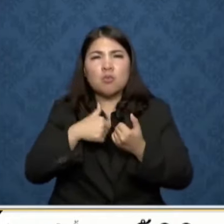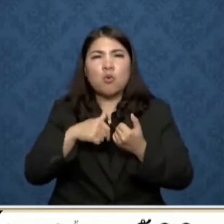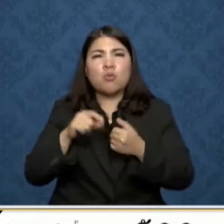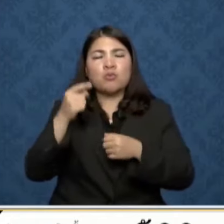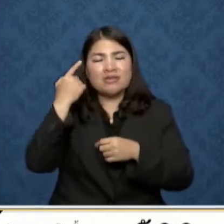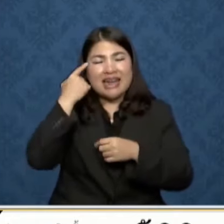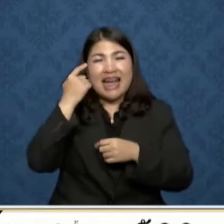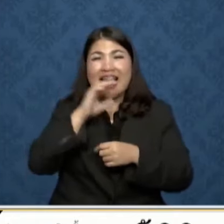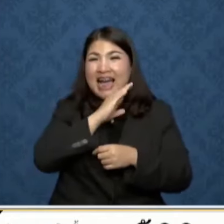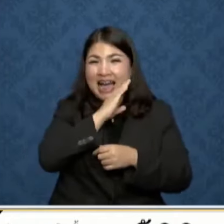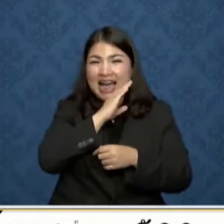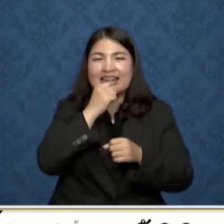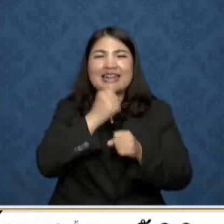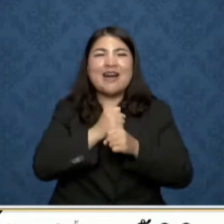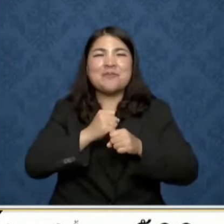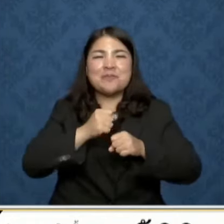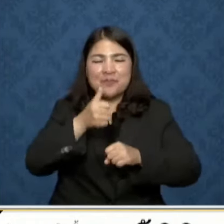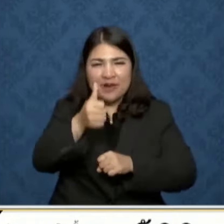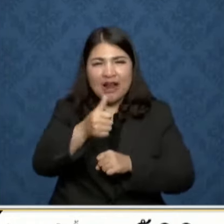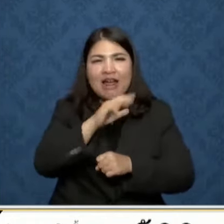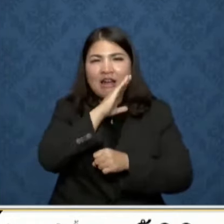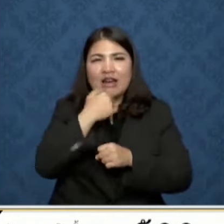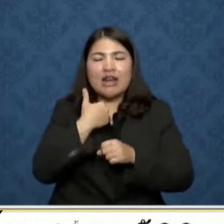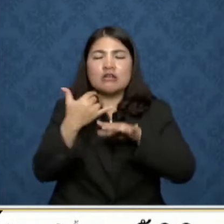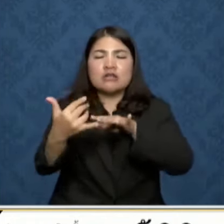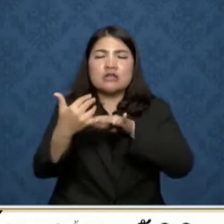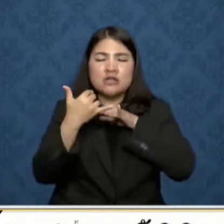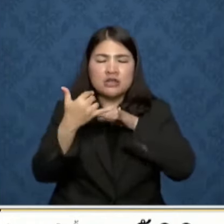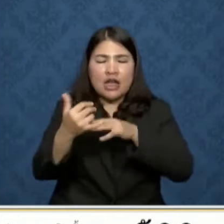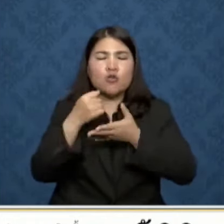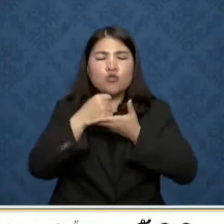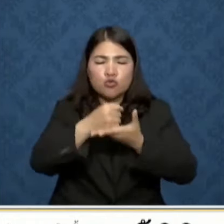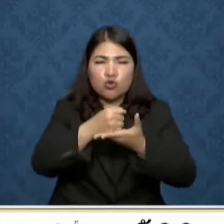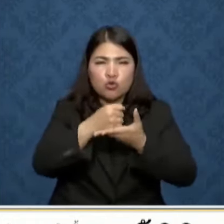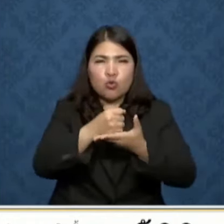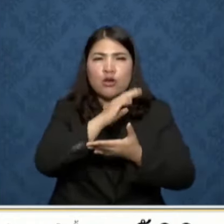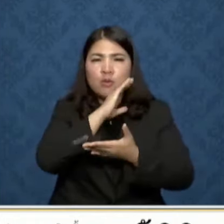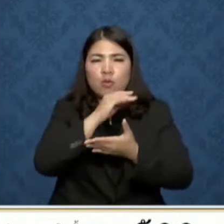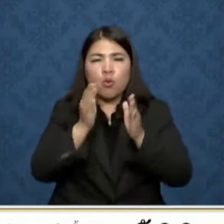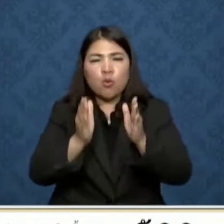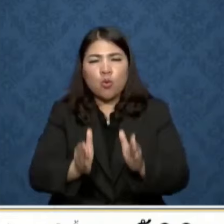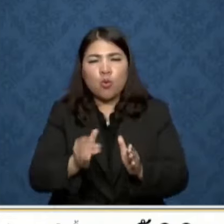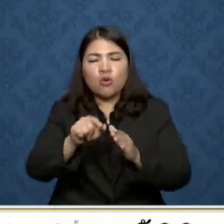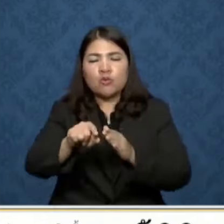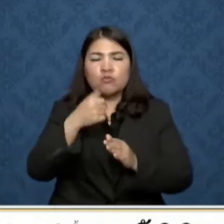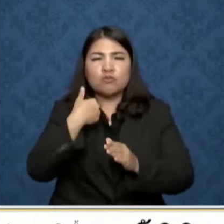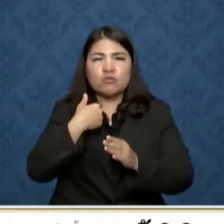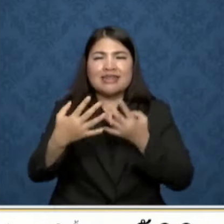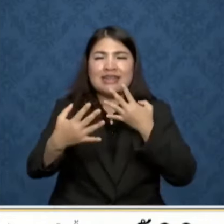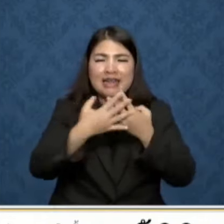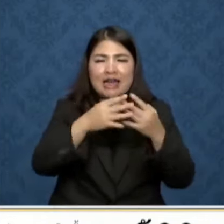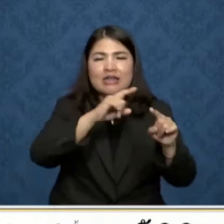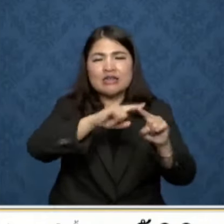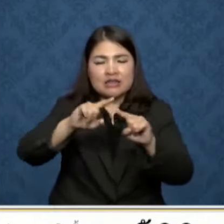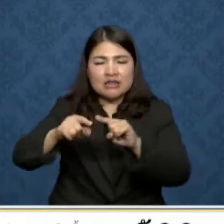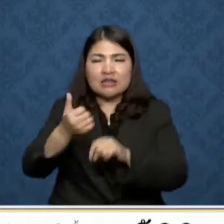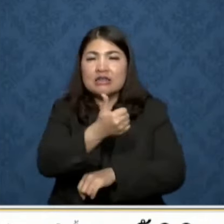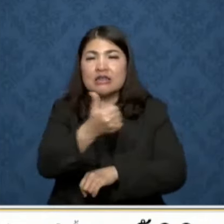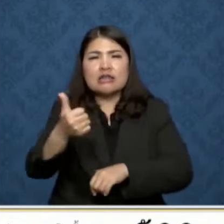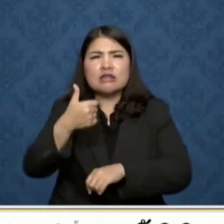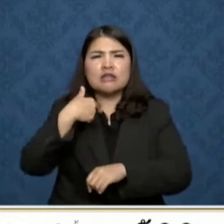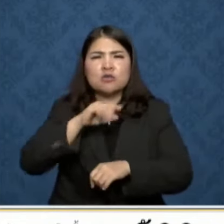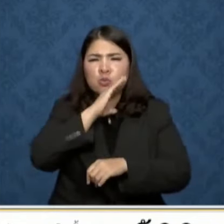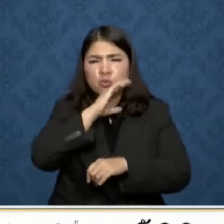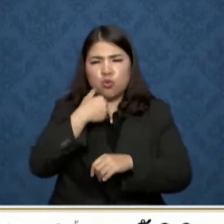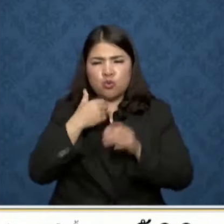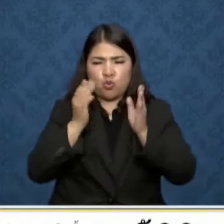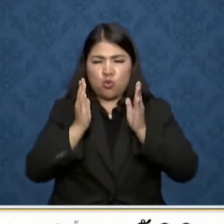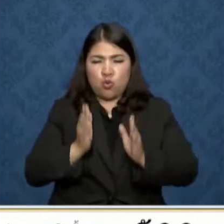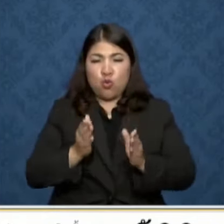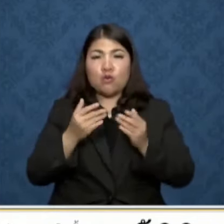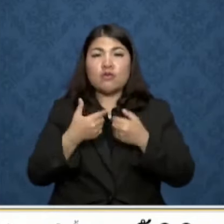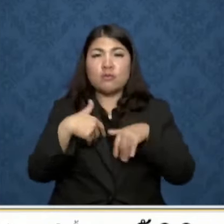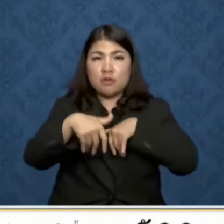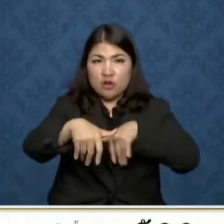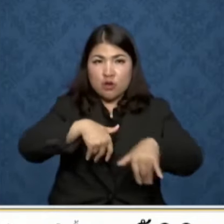บ